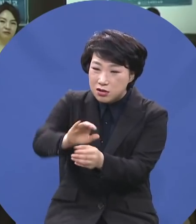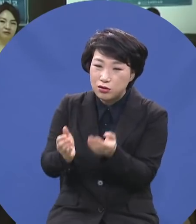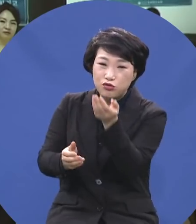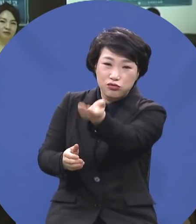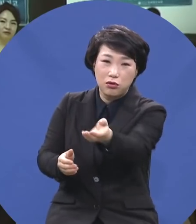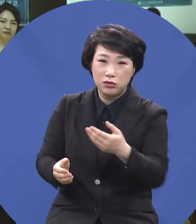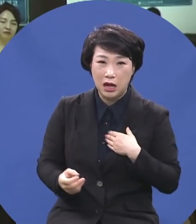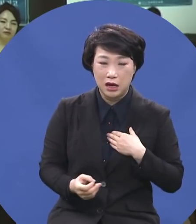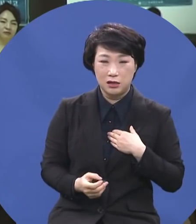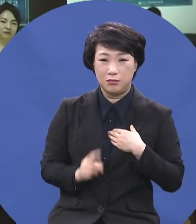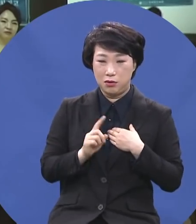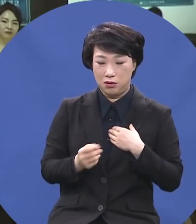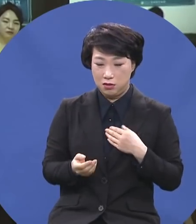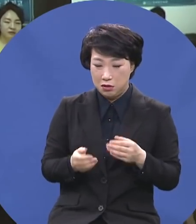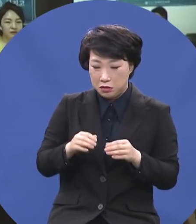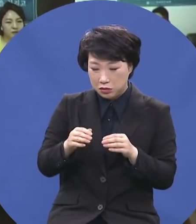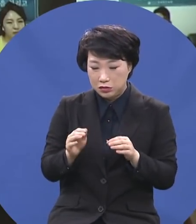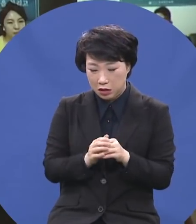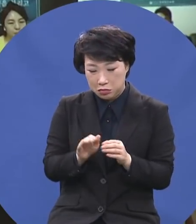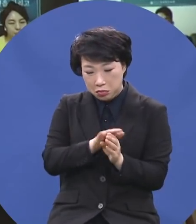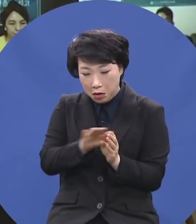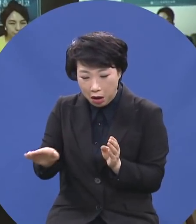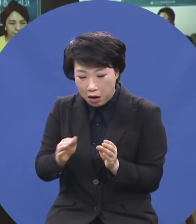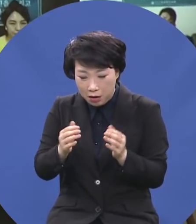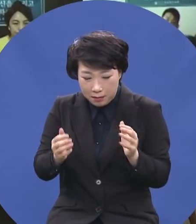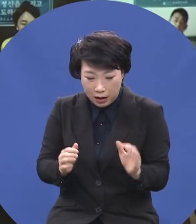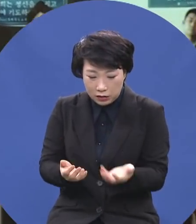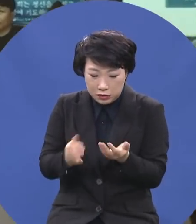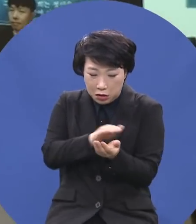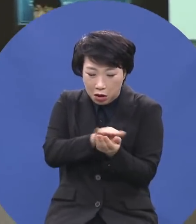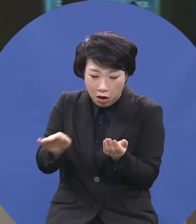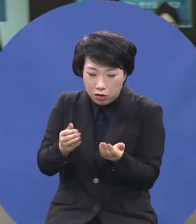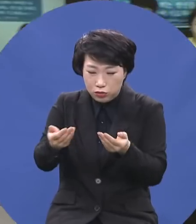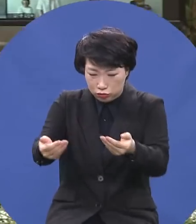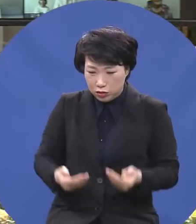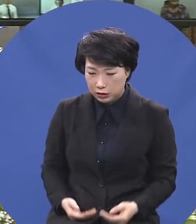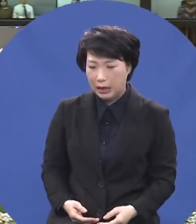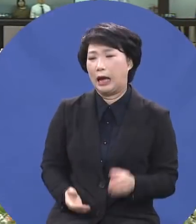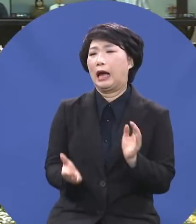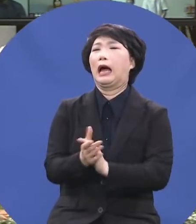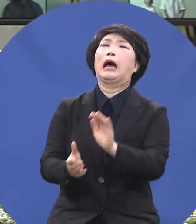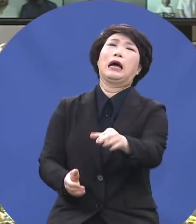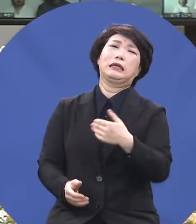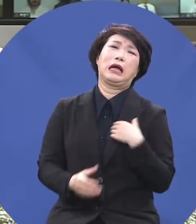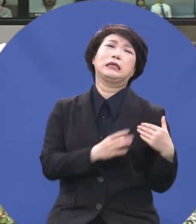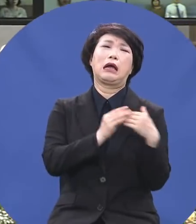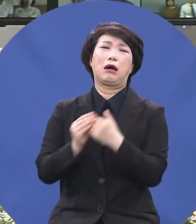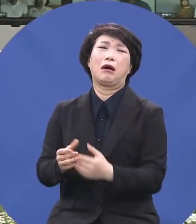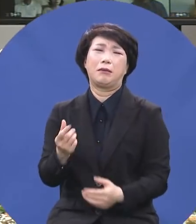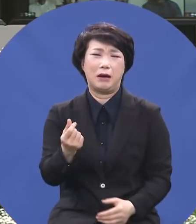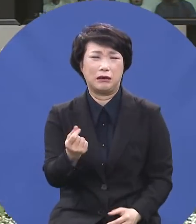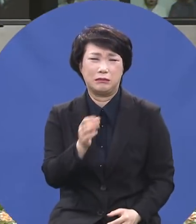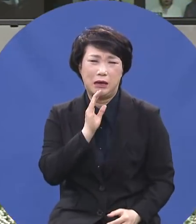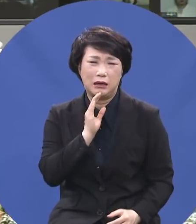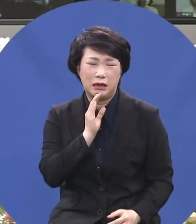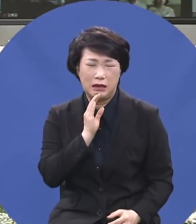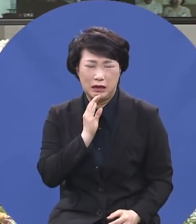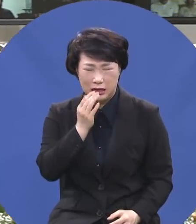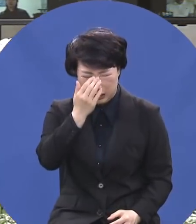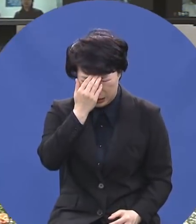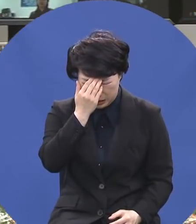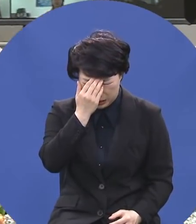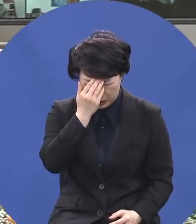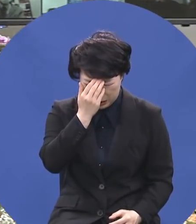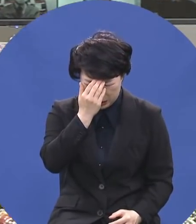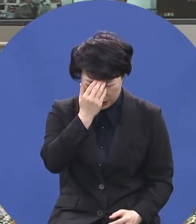난 데려왔어. 밥 조금 주는 거 보니까 데려왔어. 얼마나 고민을 했던지 나중에